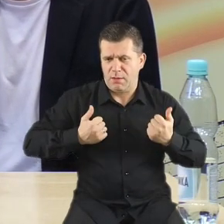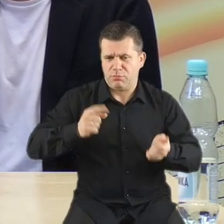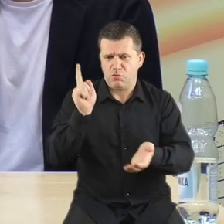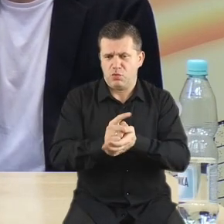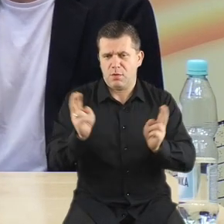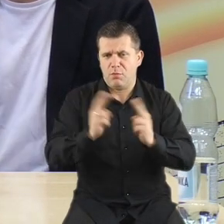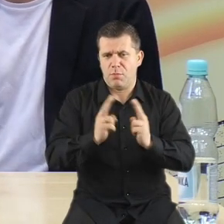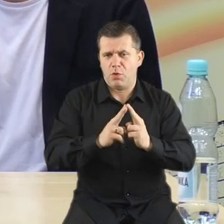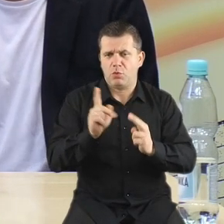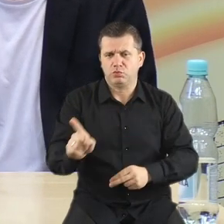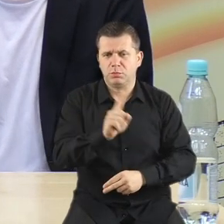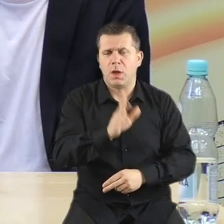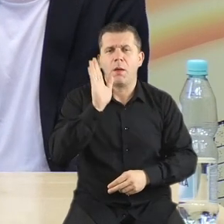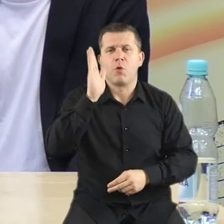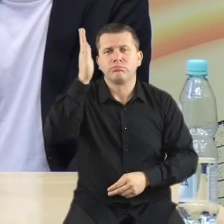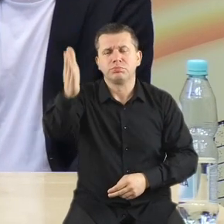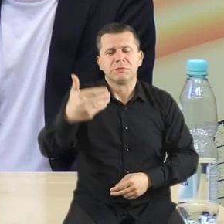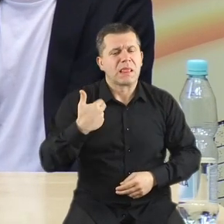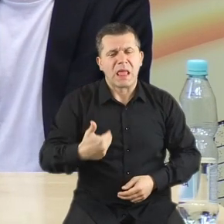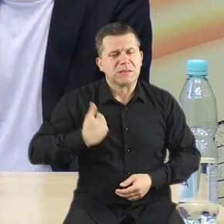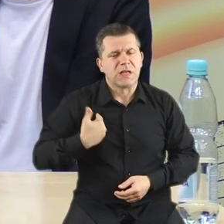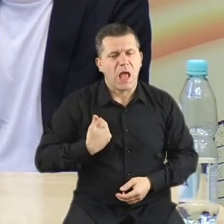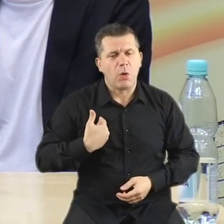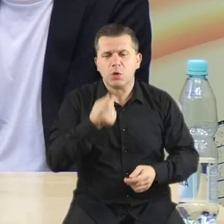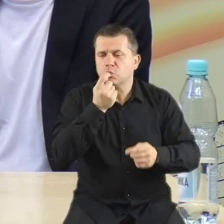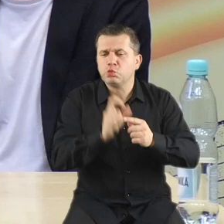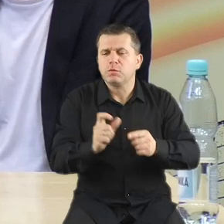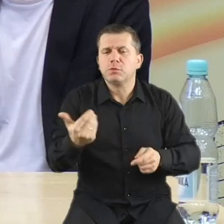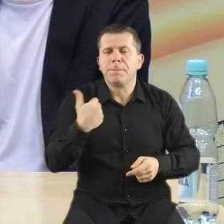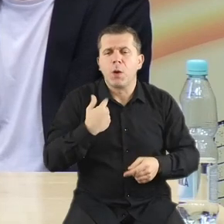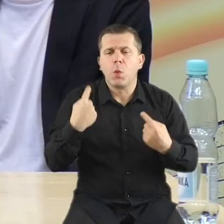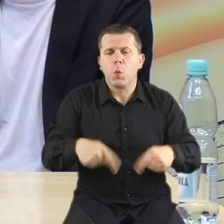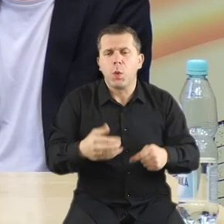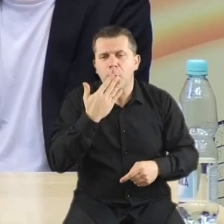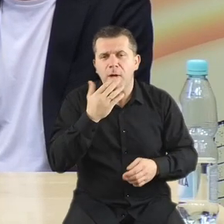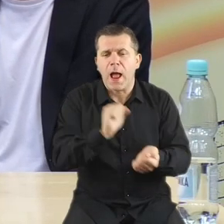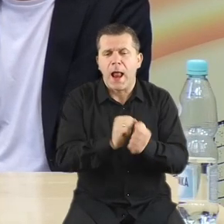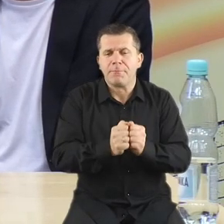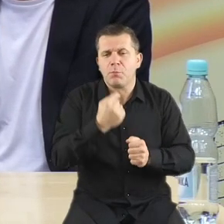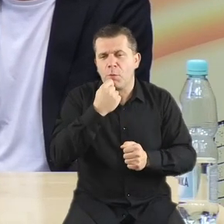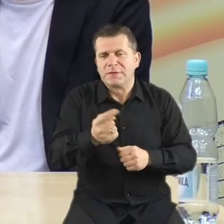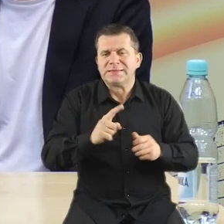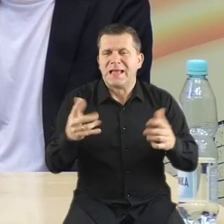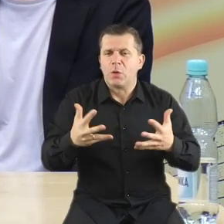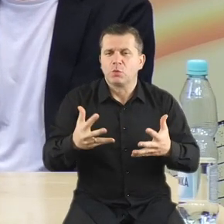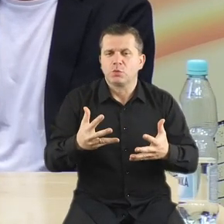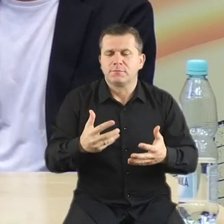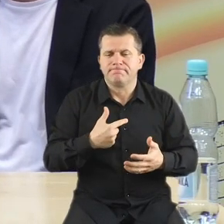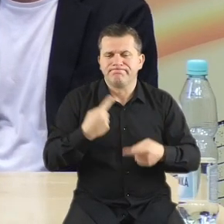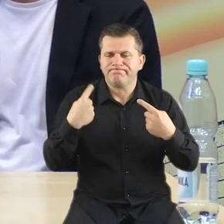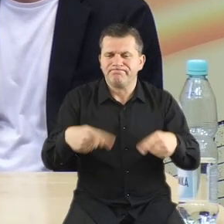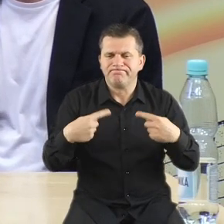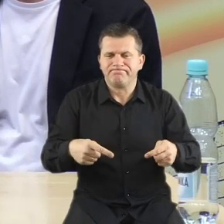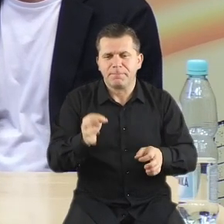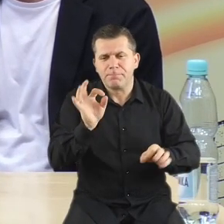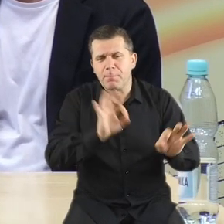powiedziała, porozumieć. I żeby potem nie żałować słów, których nie wypowiedzieliśmy, albo tych, których wypowiedzieliśmy i nie zdążyliśmy